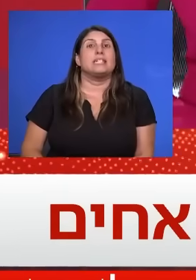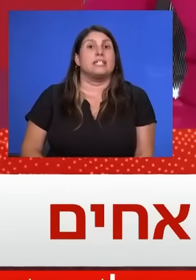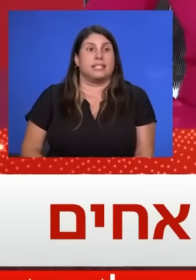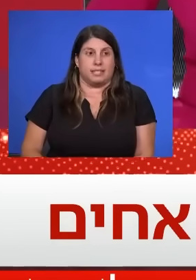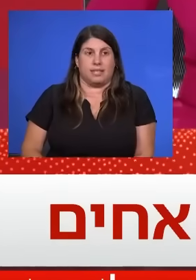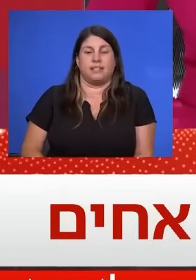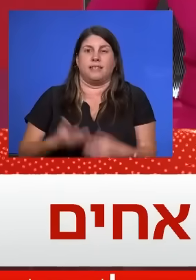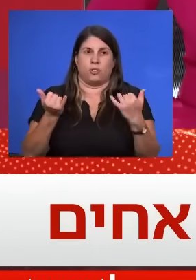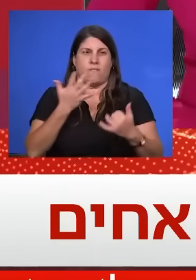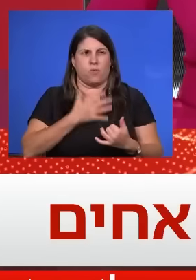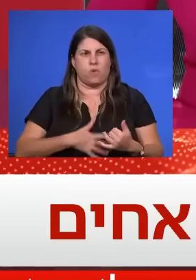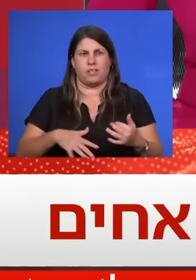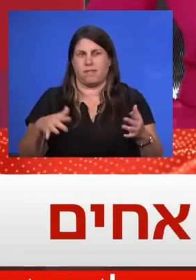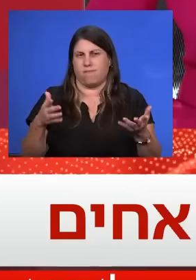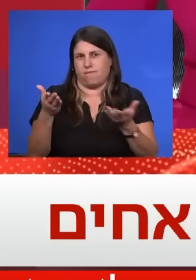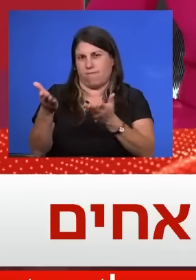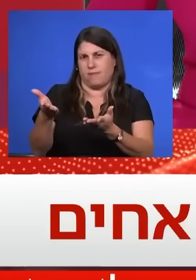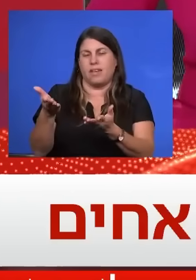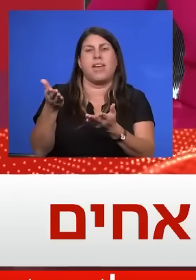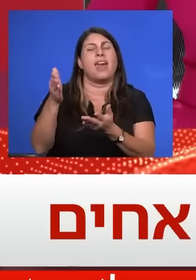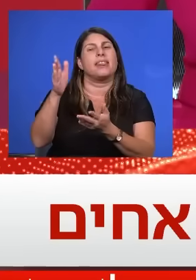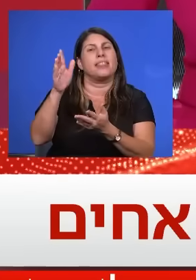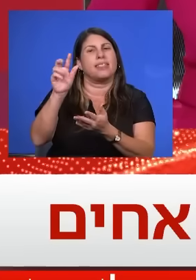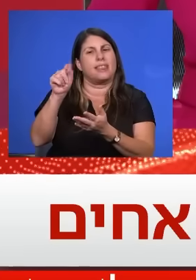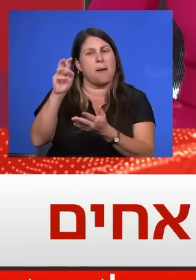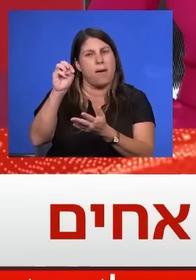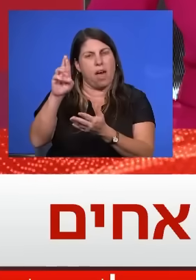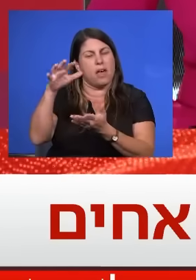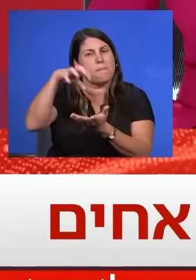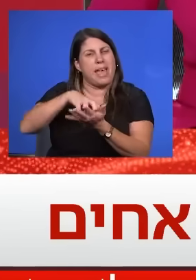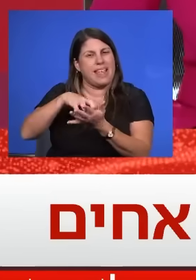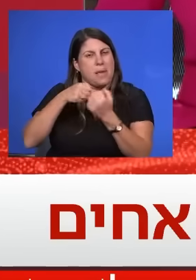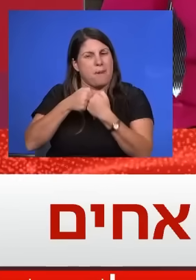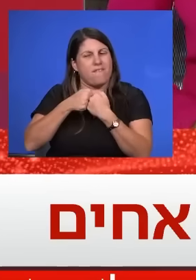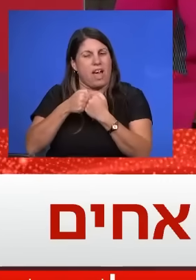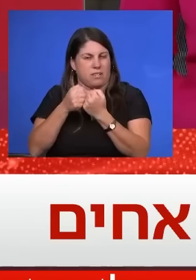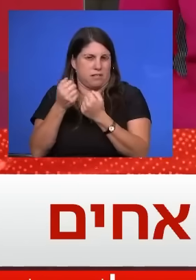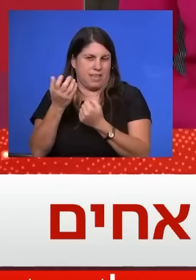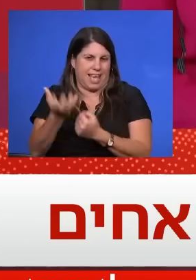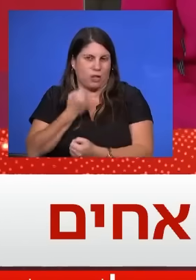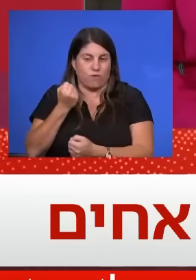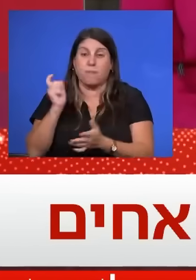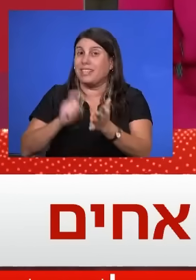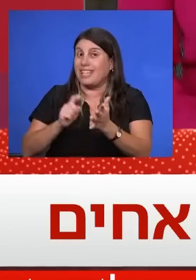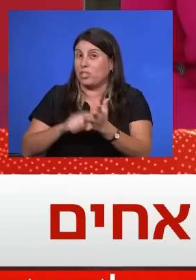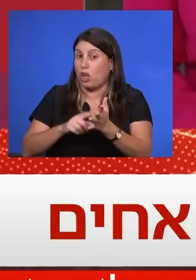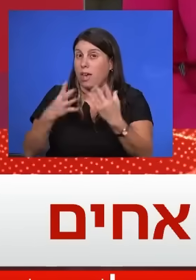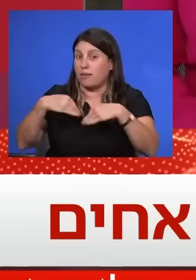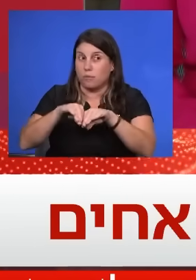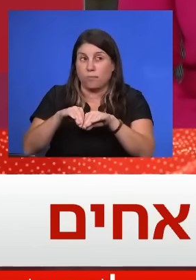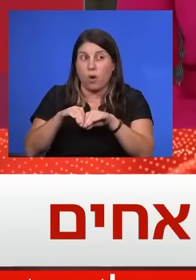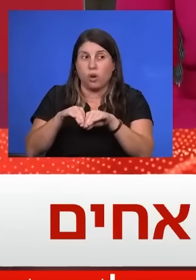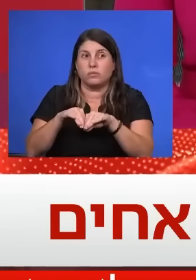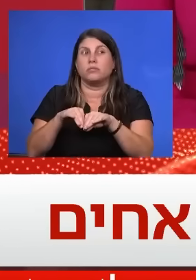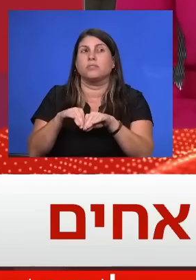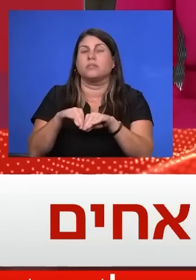אלמוג, במטה מאבק משפחות החטופים בערב הזה, עם הדרישה שלהם, של המשפחות שם, שהם מוציאים הערב, המסרים